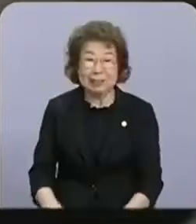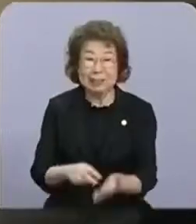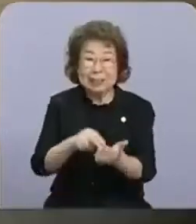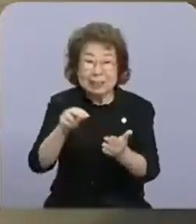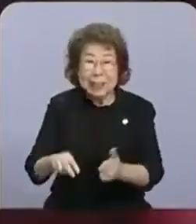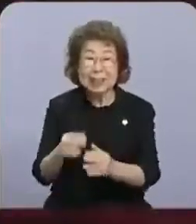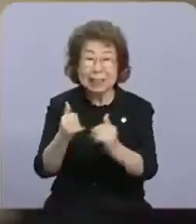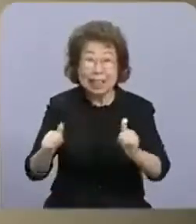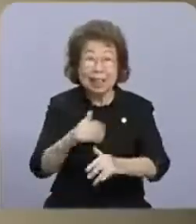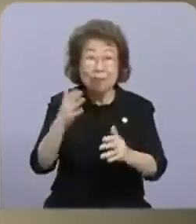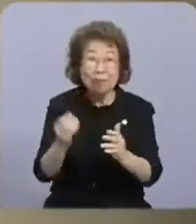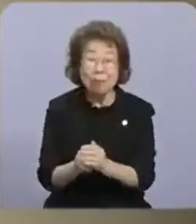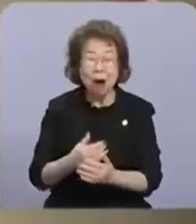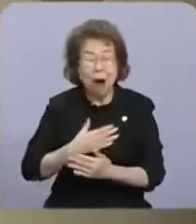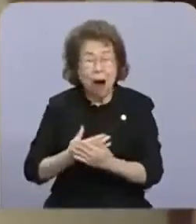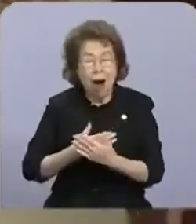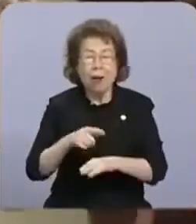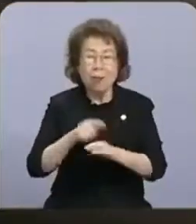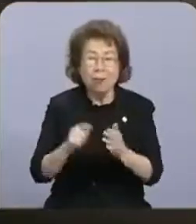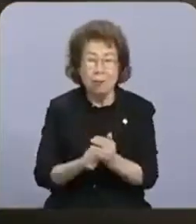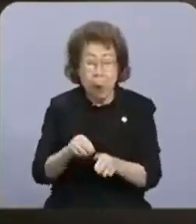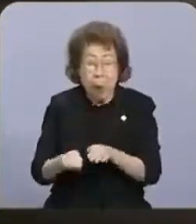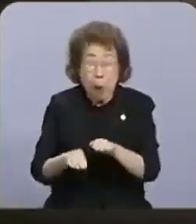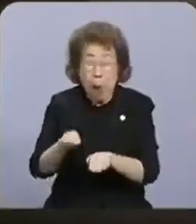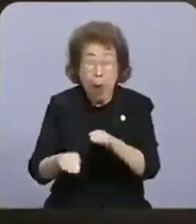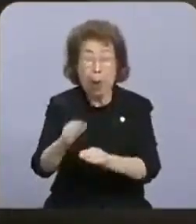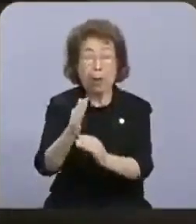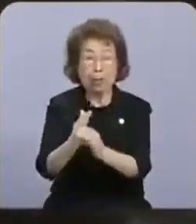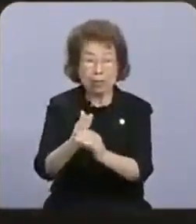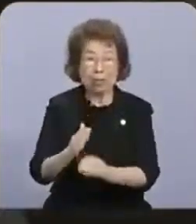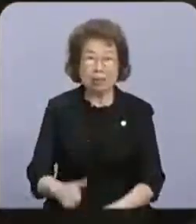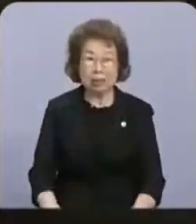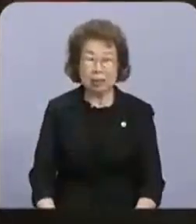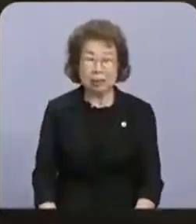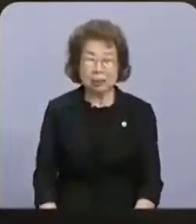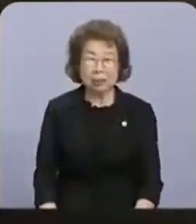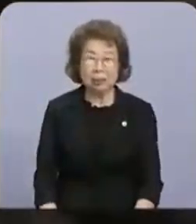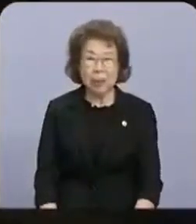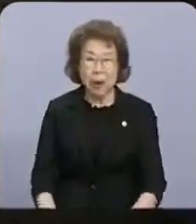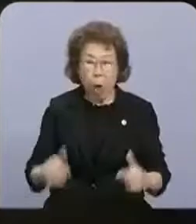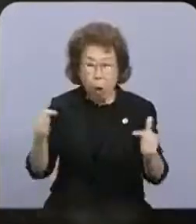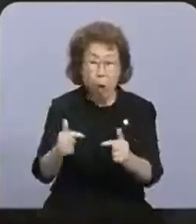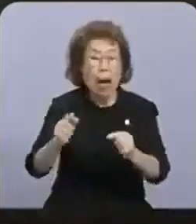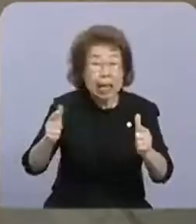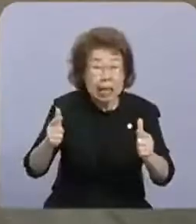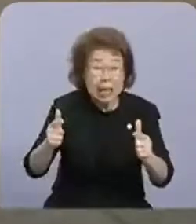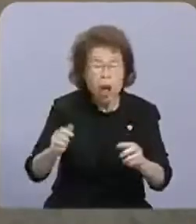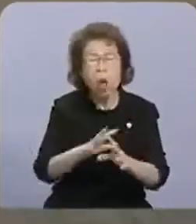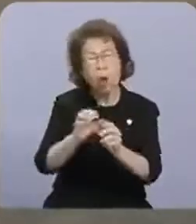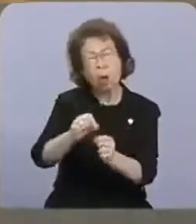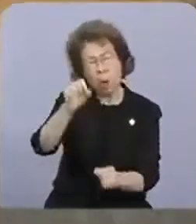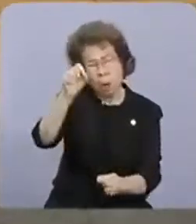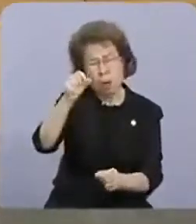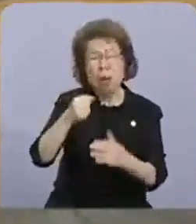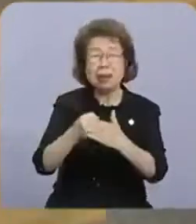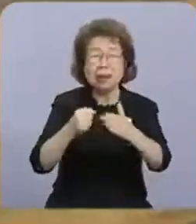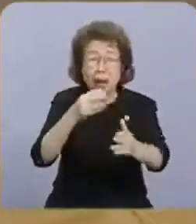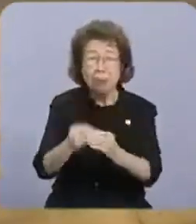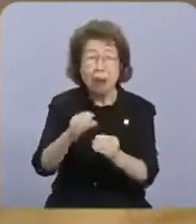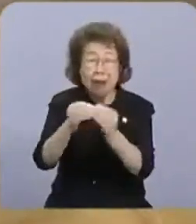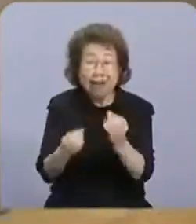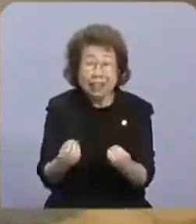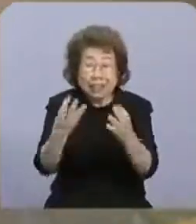내린 사람들은 설레는 마음으로 발걸음을 재촉합니다. 좀처럼 줄지 않는 코로나19 확산세에